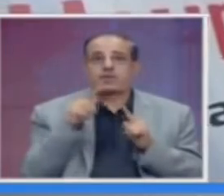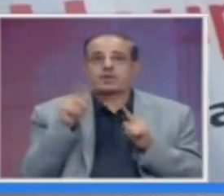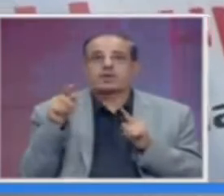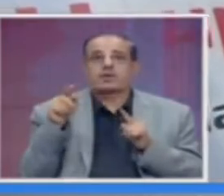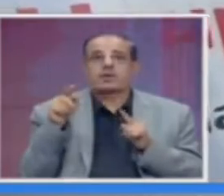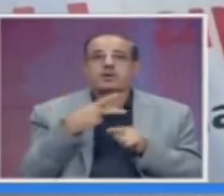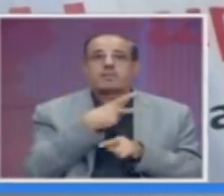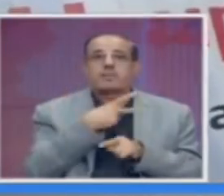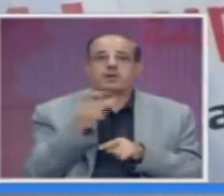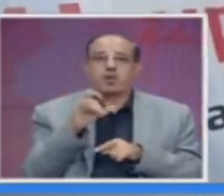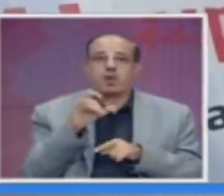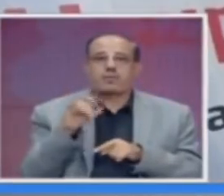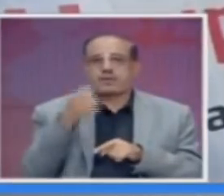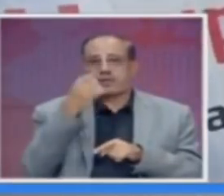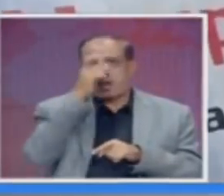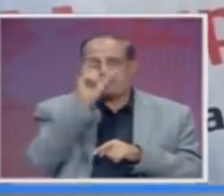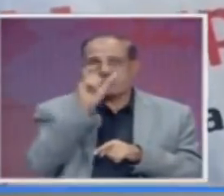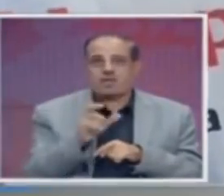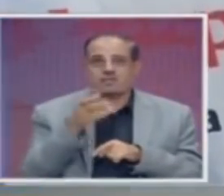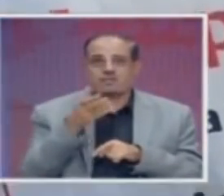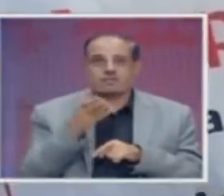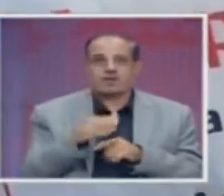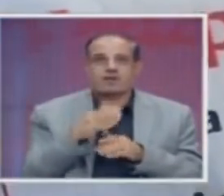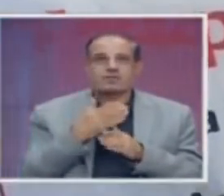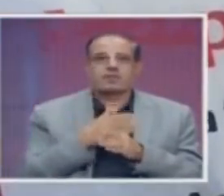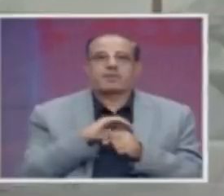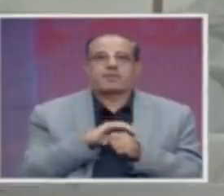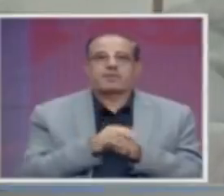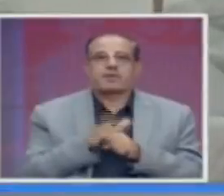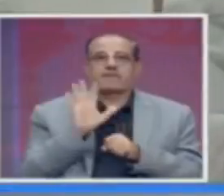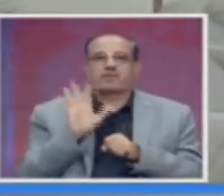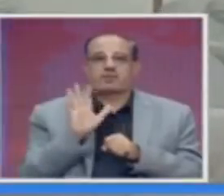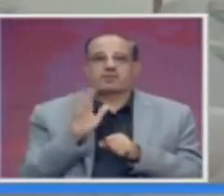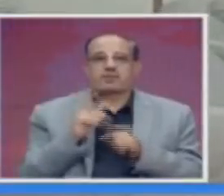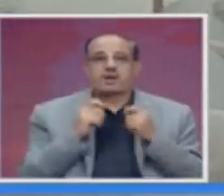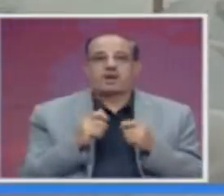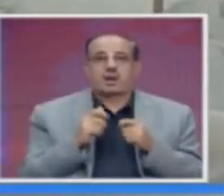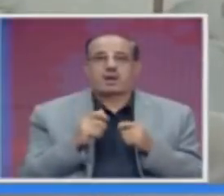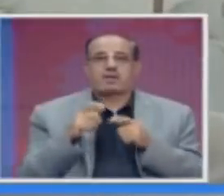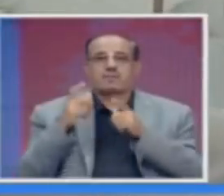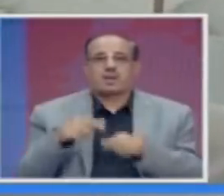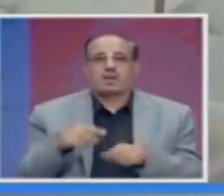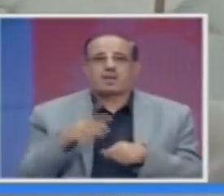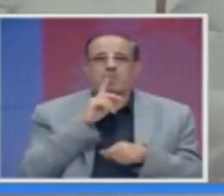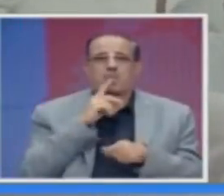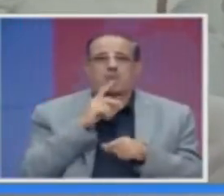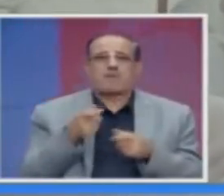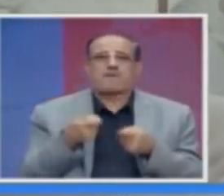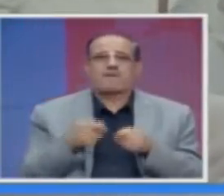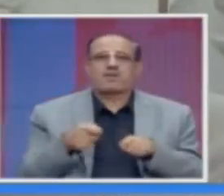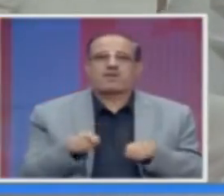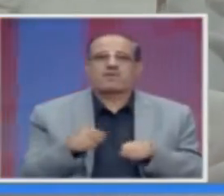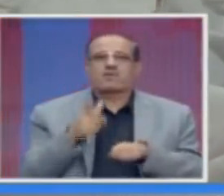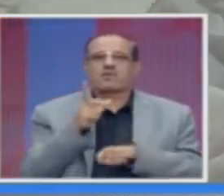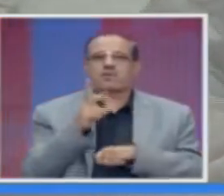والهند والبرازيل. ومع تسجيل أكثر من 250,000 وفاة جراء كورونا في أوروبا، أعلنت